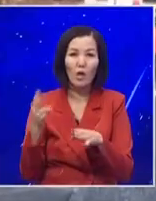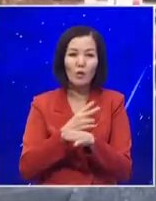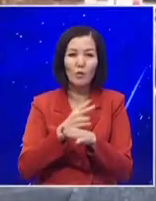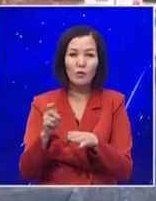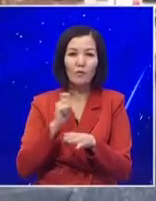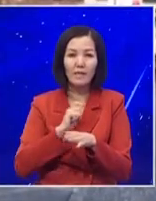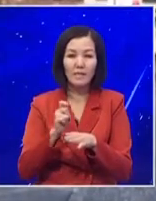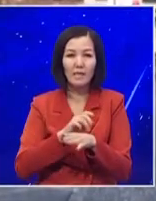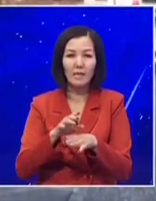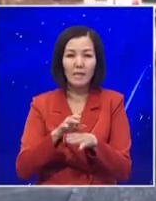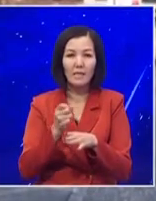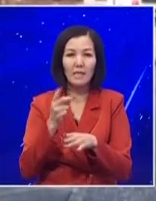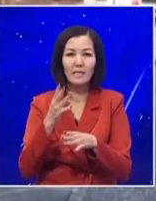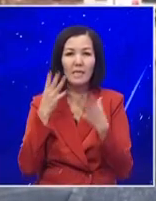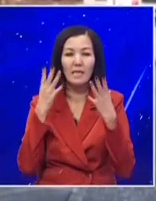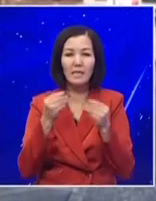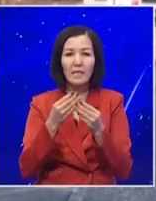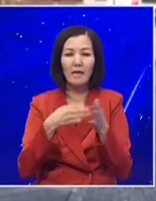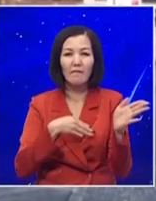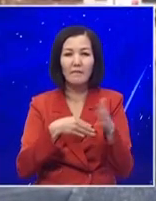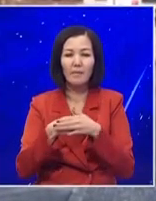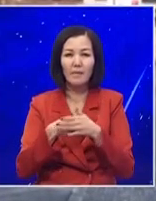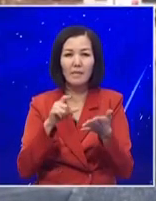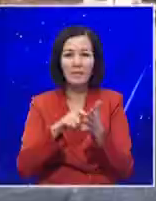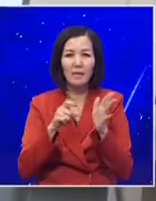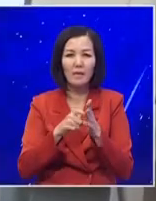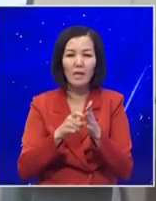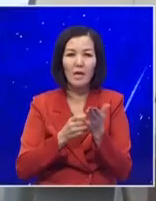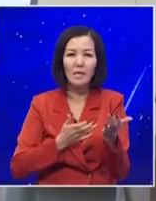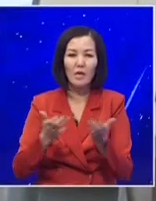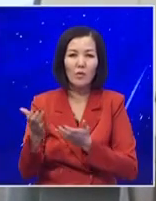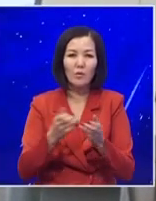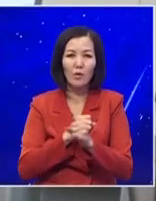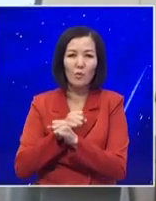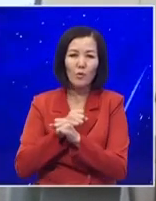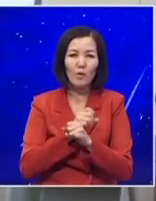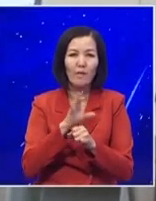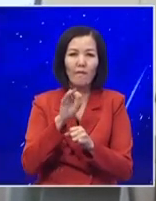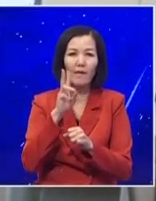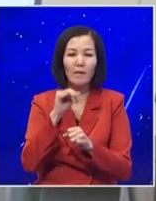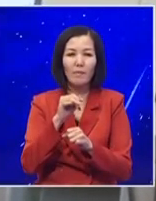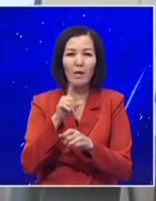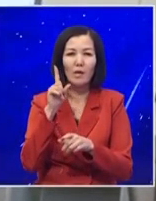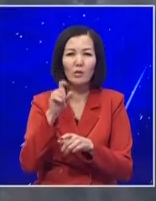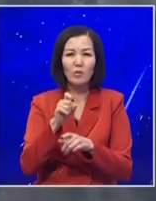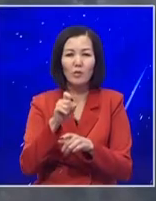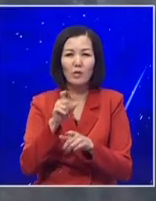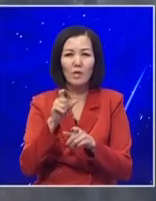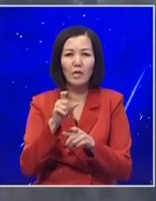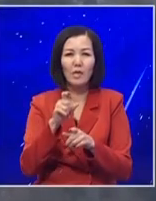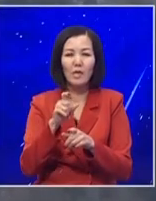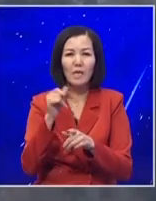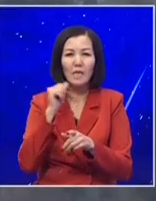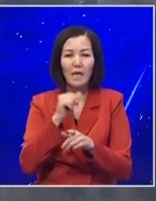на воскресенье, проведя несколько дней в заперти в номерах на горнолыжном курорте Вербе, сотни подданных короны